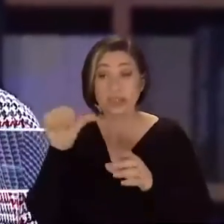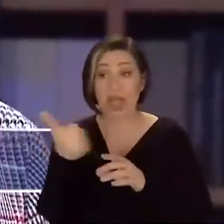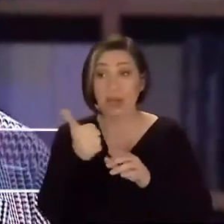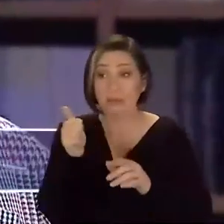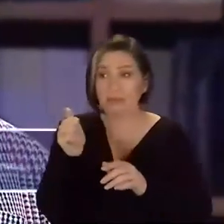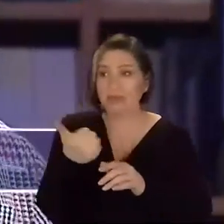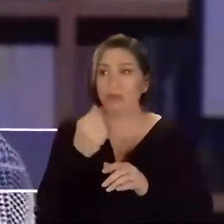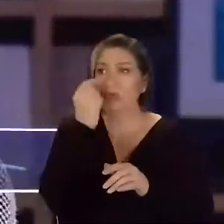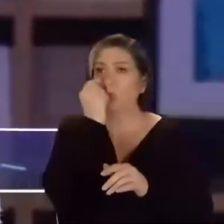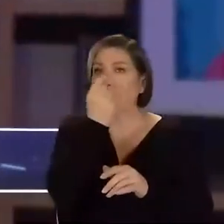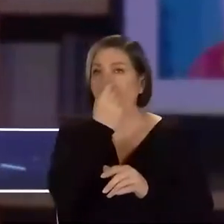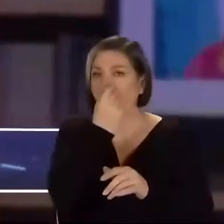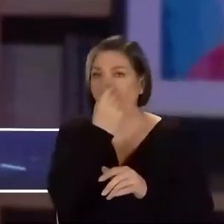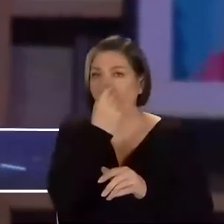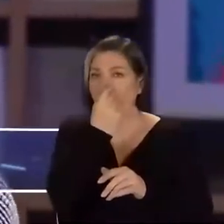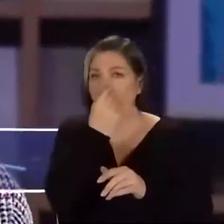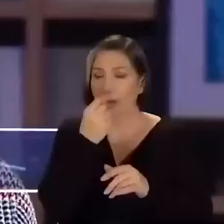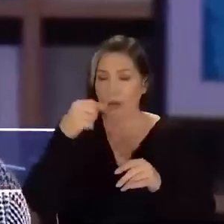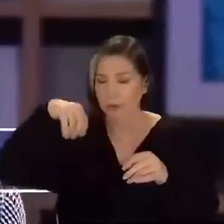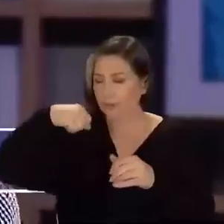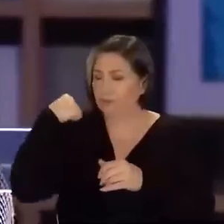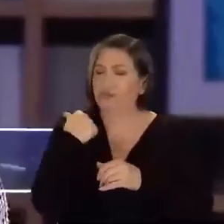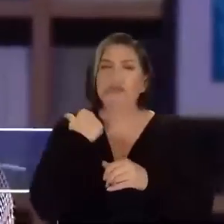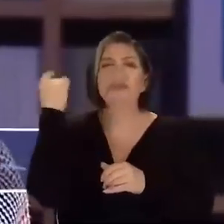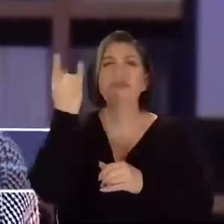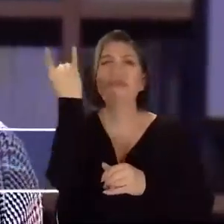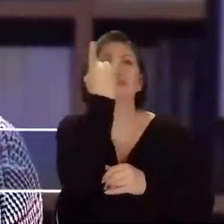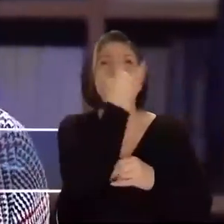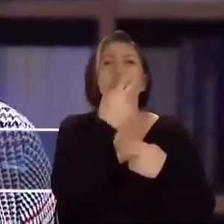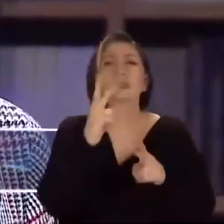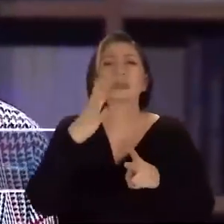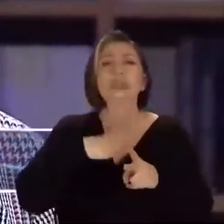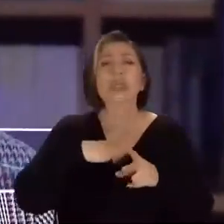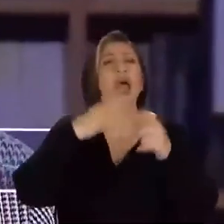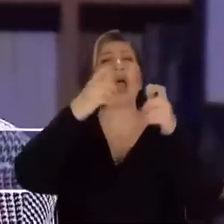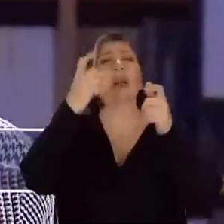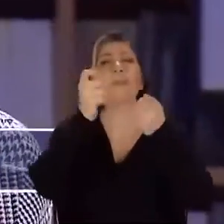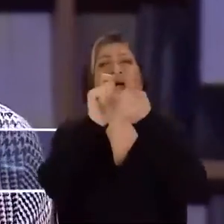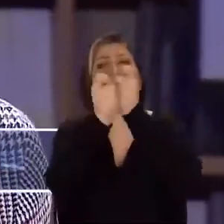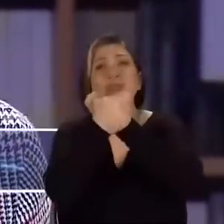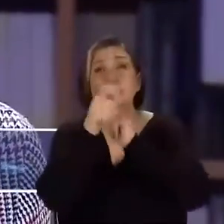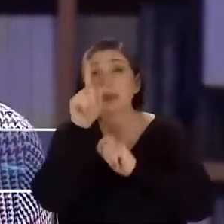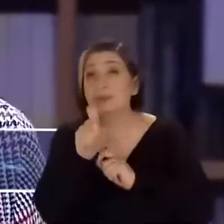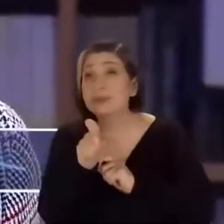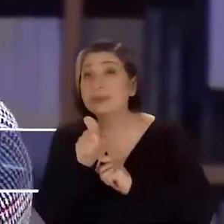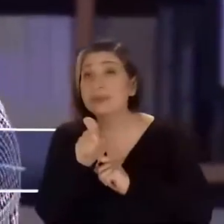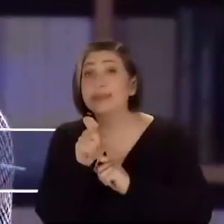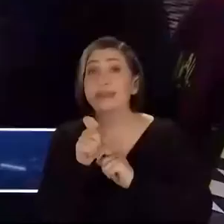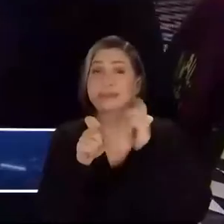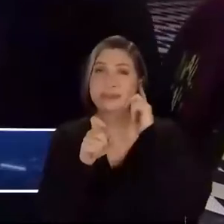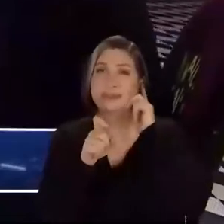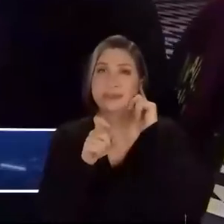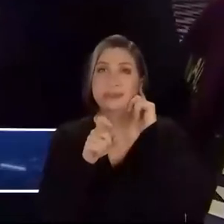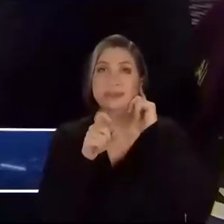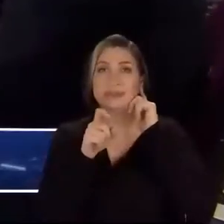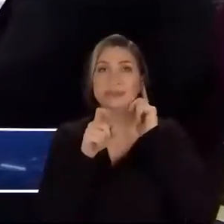ve kolaylıkla yanında dolaştırabileceği ve istediği yerde paraya çevirebileceği için mi? İşte bugün teknoloji buna